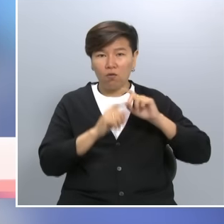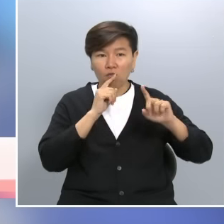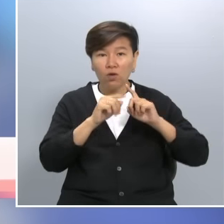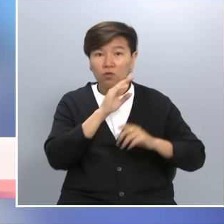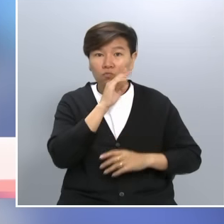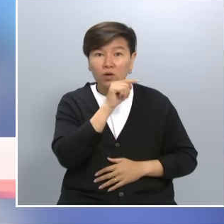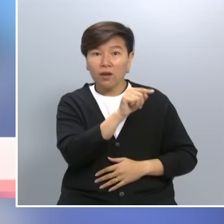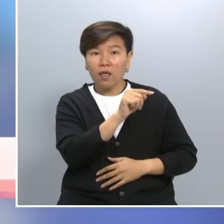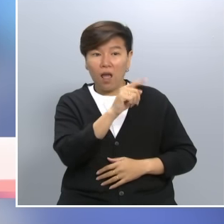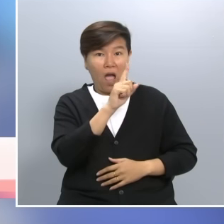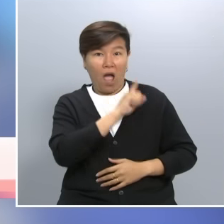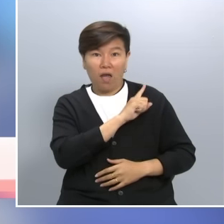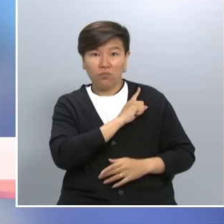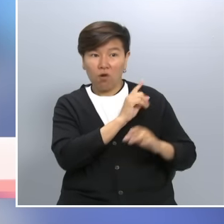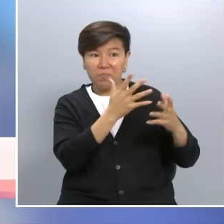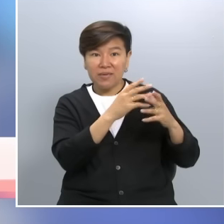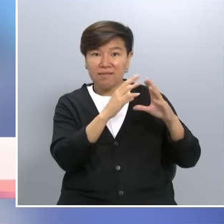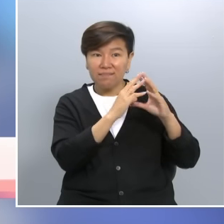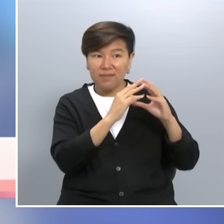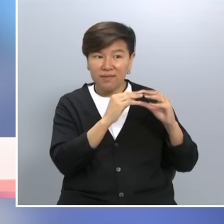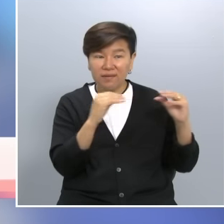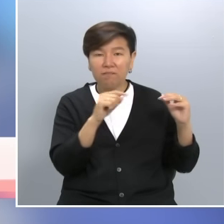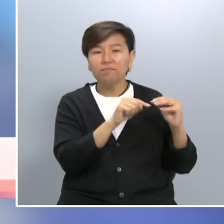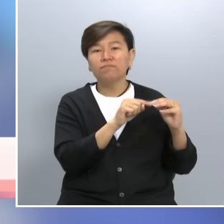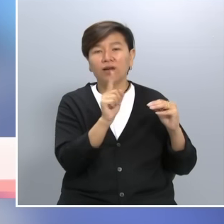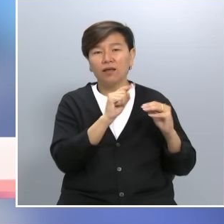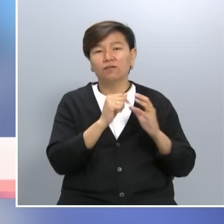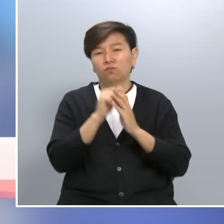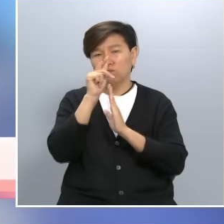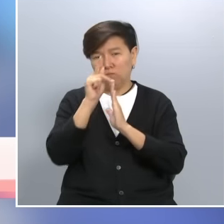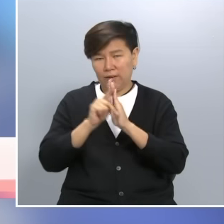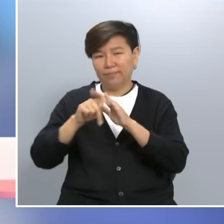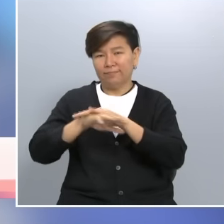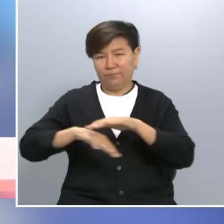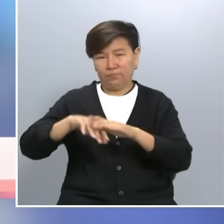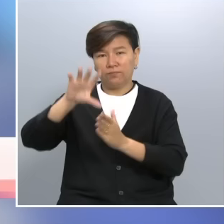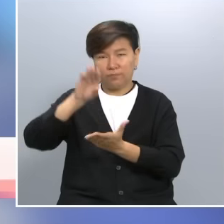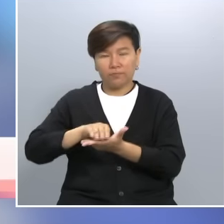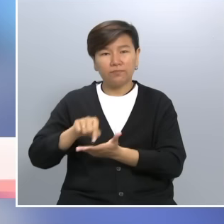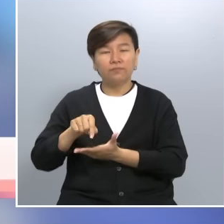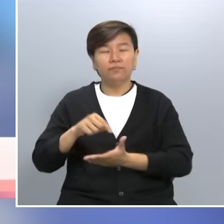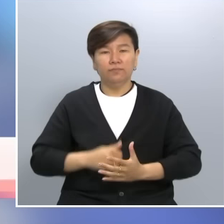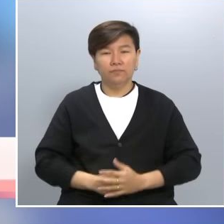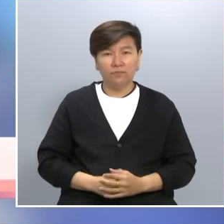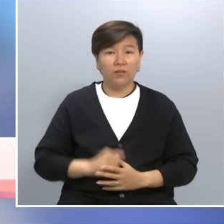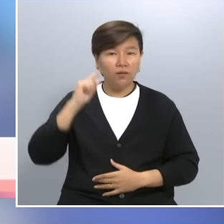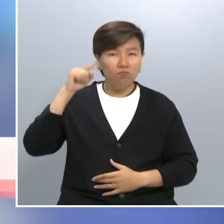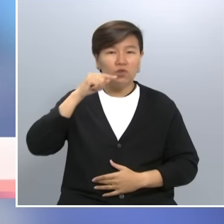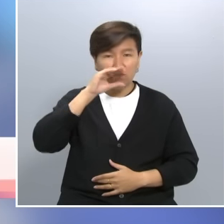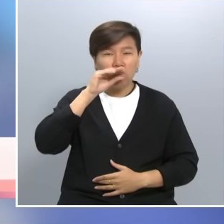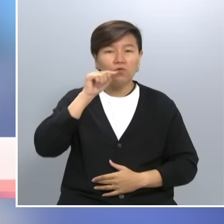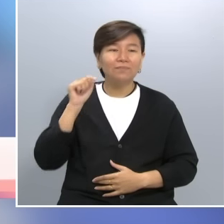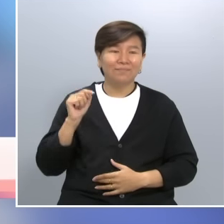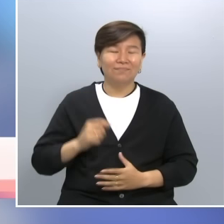ชายเนี่ยยังไม่รับผิดชอบเงียบไปแบบนี้ก็ขอดำเนินการตามกฎหมายค่ะคุณรัว่าแบบนี้นะคะ